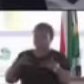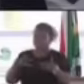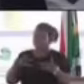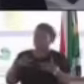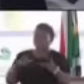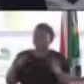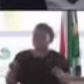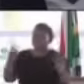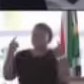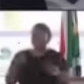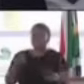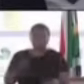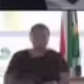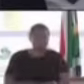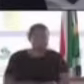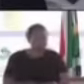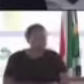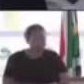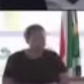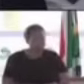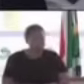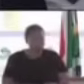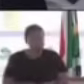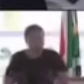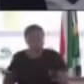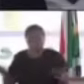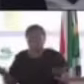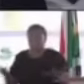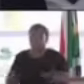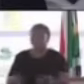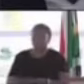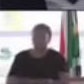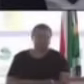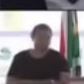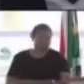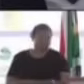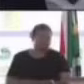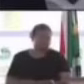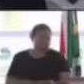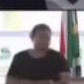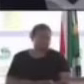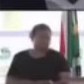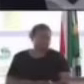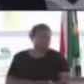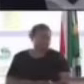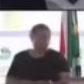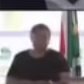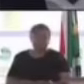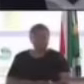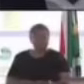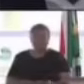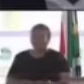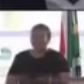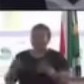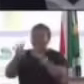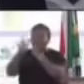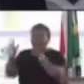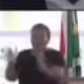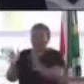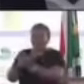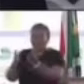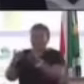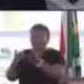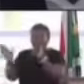Ngale kwalokho konke kuvulekile kusezandleni